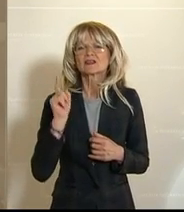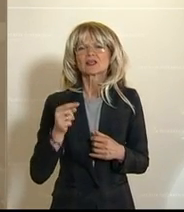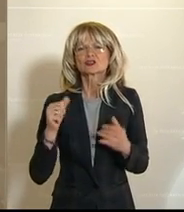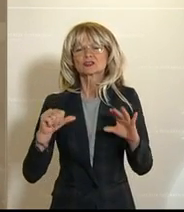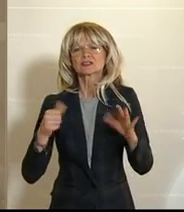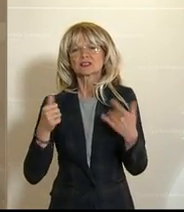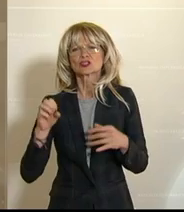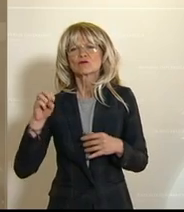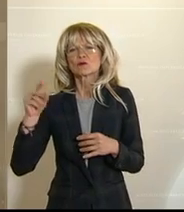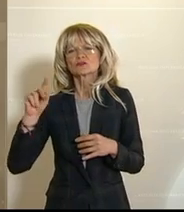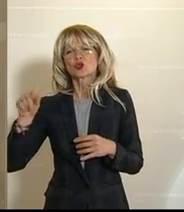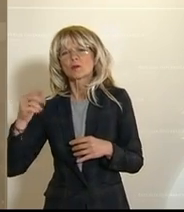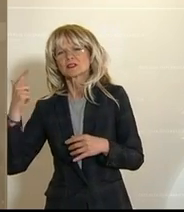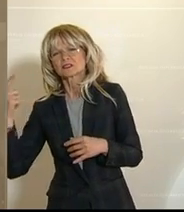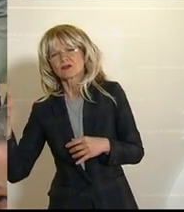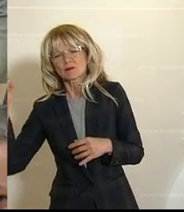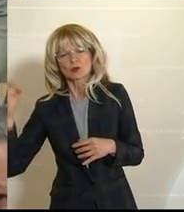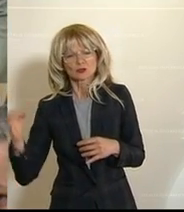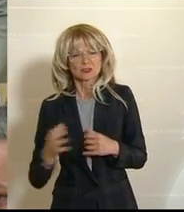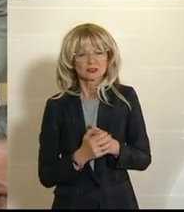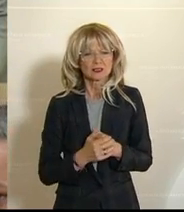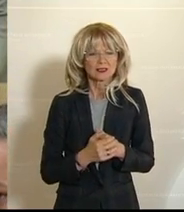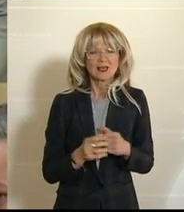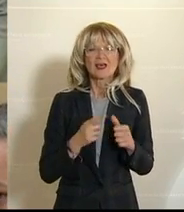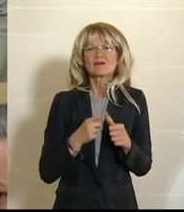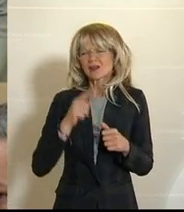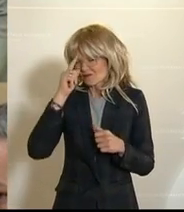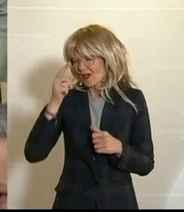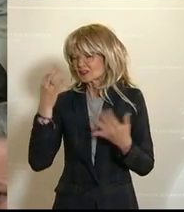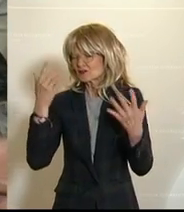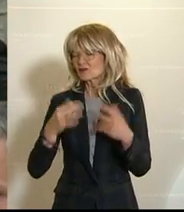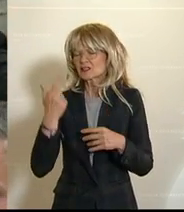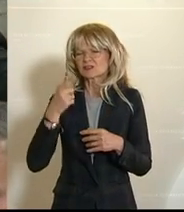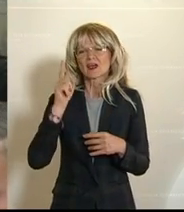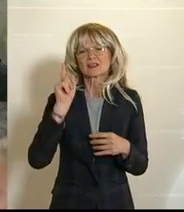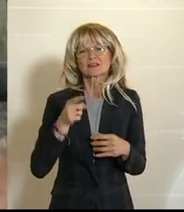15,2%. Wenn Sie wissen, wie viele Milliarden es 2060 sind, kriegen Sie mir 100 Punkte. Also